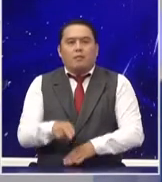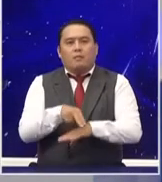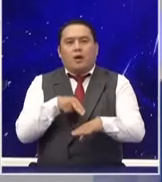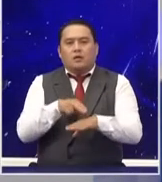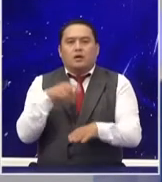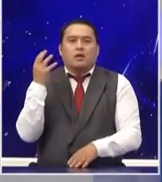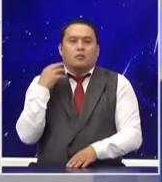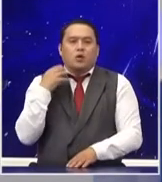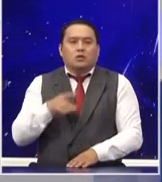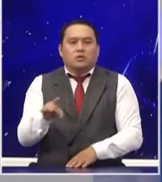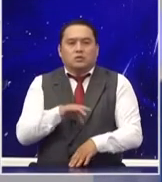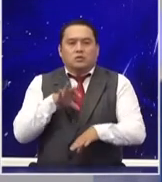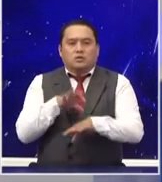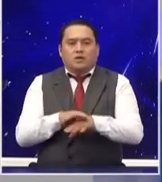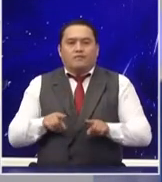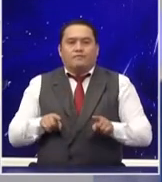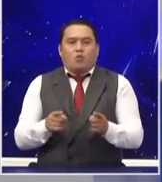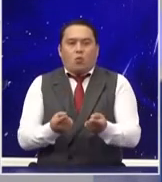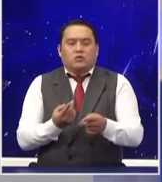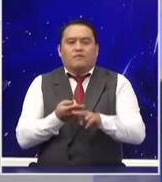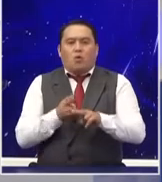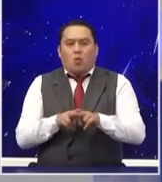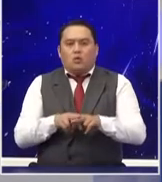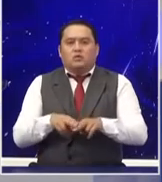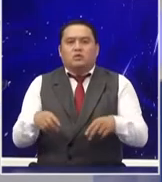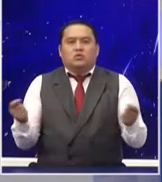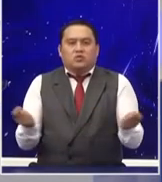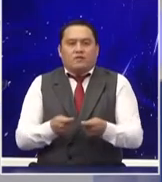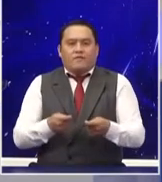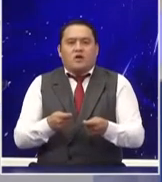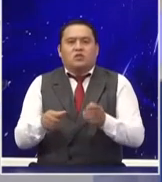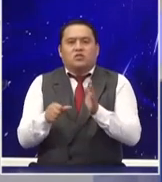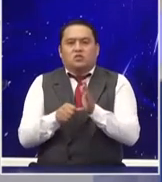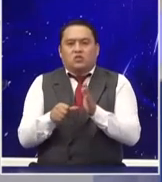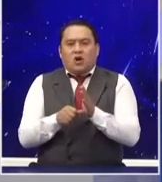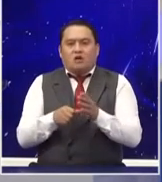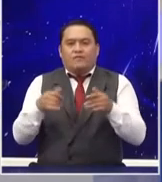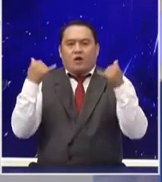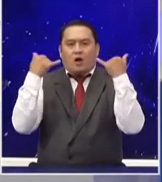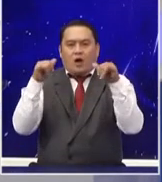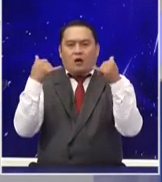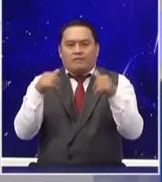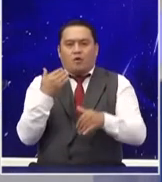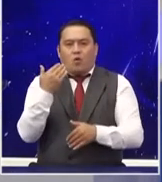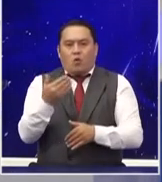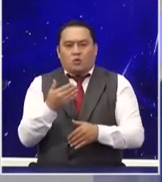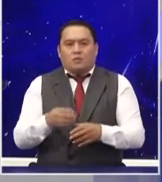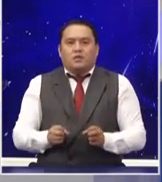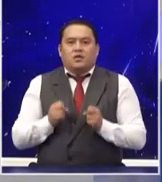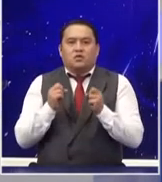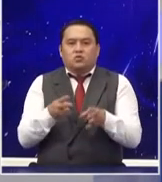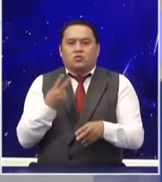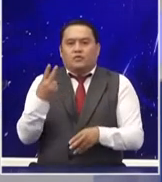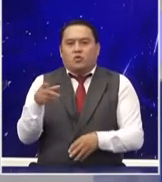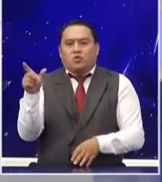Полицейские Кербулакского района задержали скотокрадов. Злоумышленники похитили 6 безнадзорных коров. По подозрению в совершении преступления